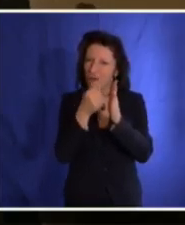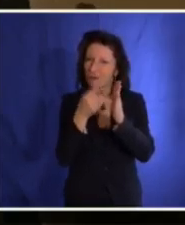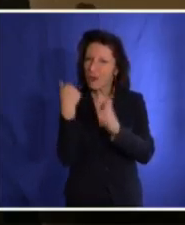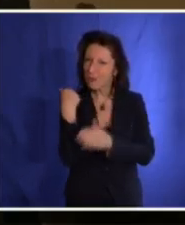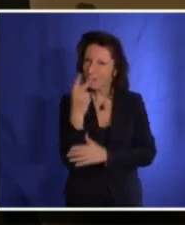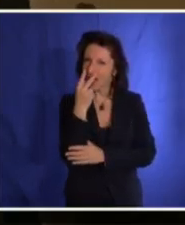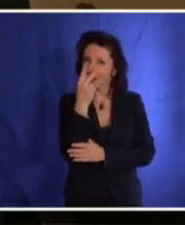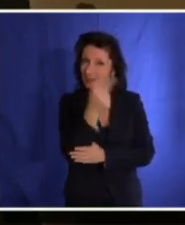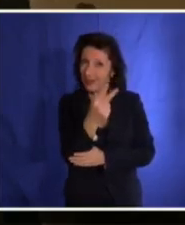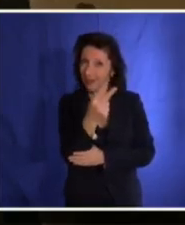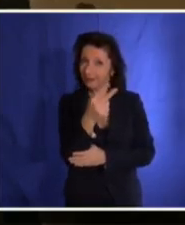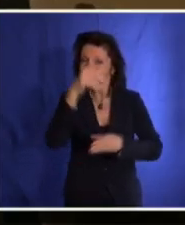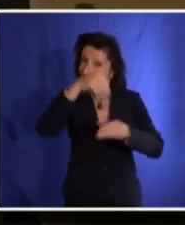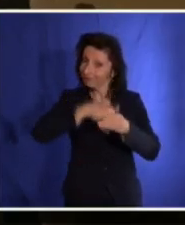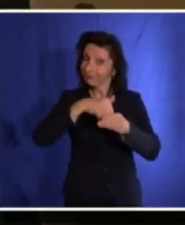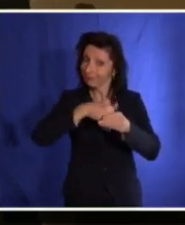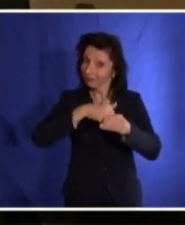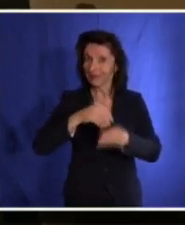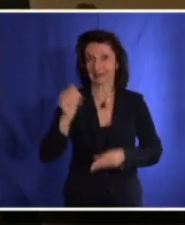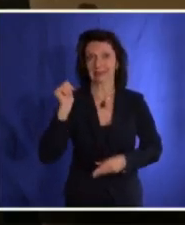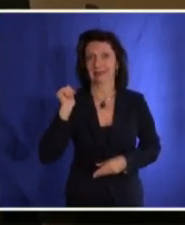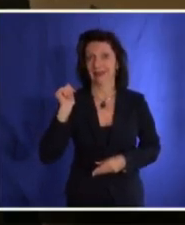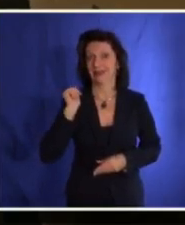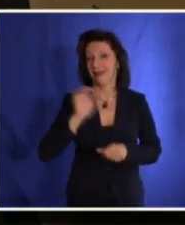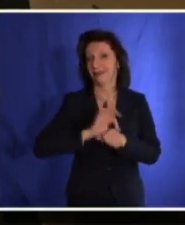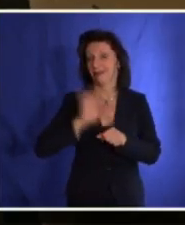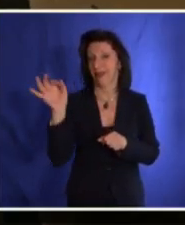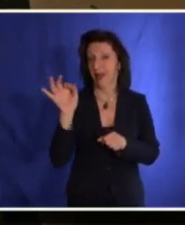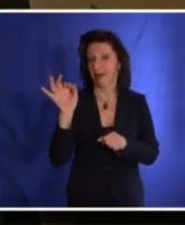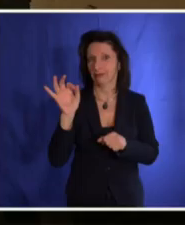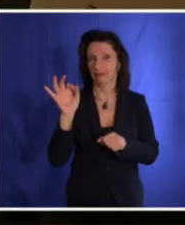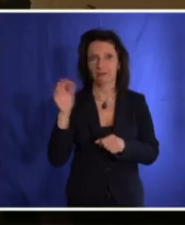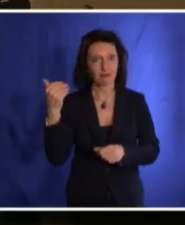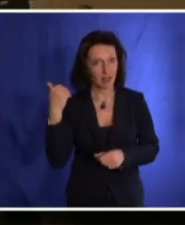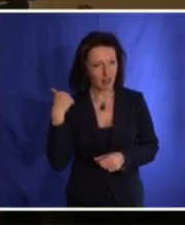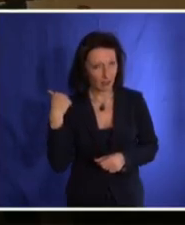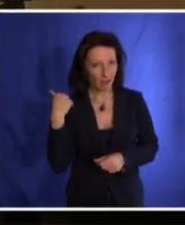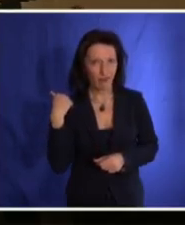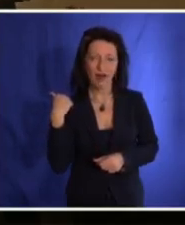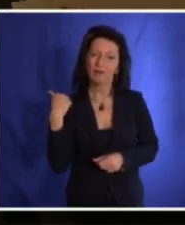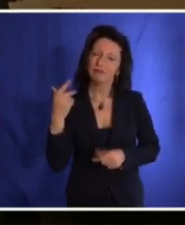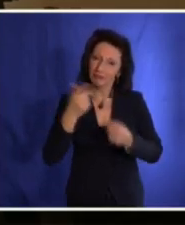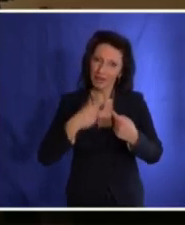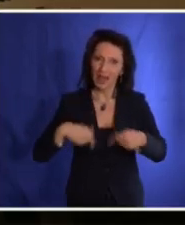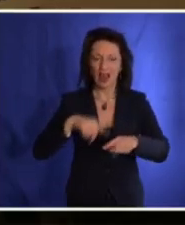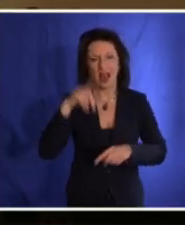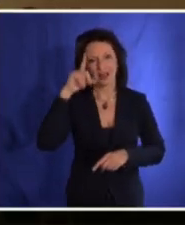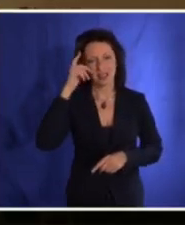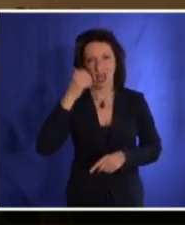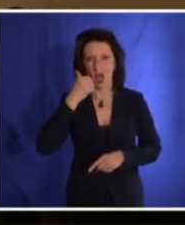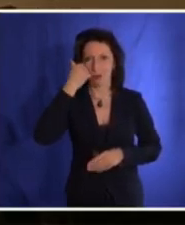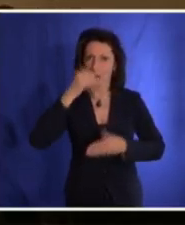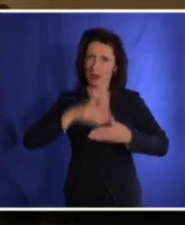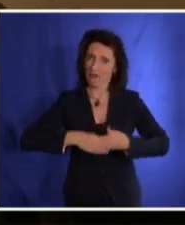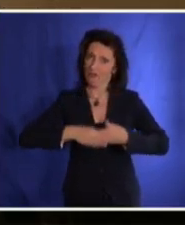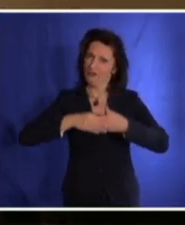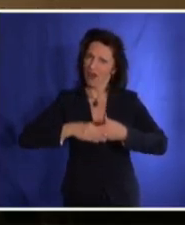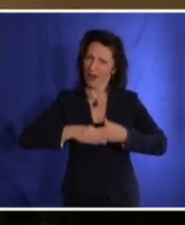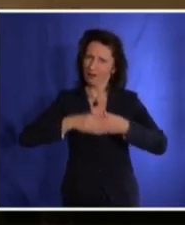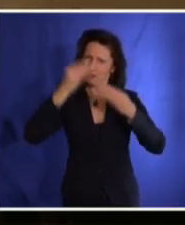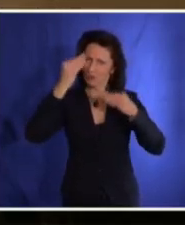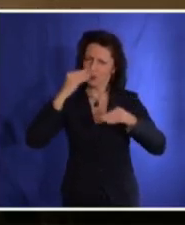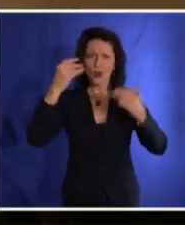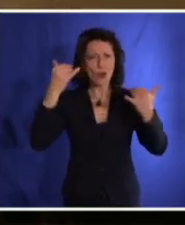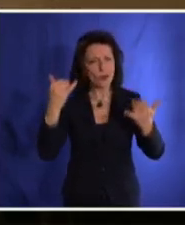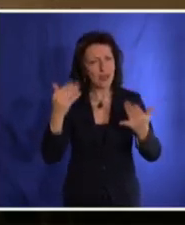alles gestern passiert ist. Mit einer würdigen Verabschiedung für unseren Landeshauptmann, für unseren mittlerweile